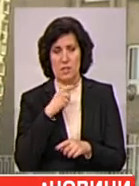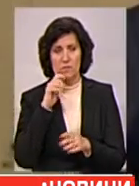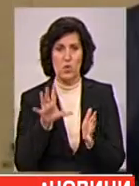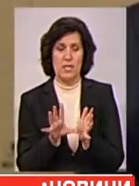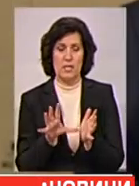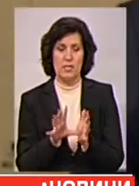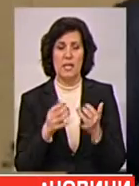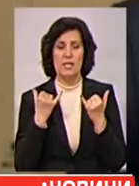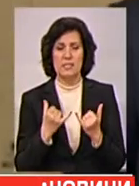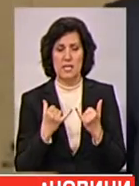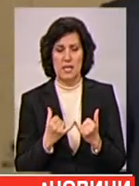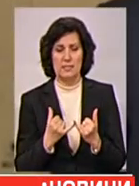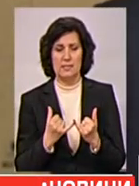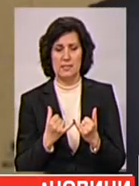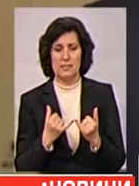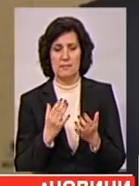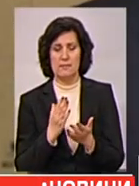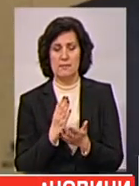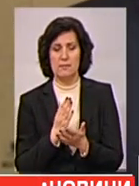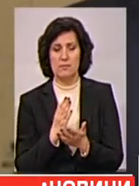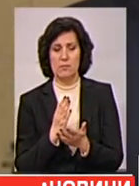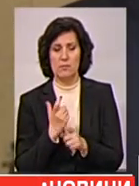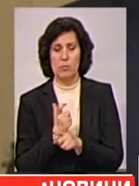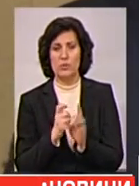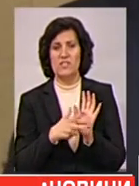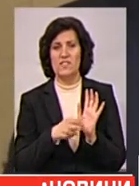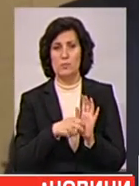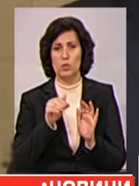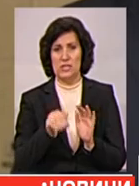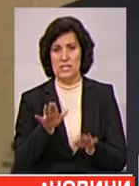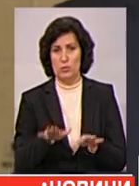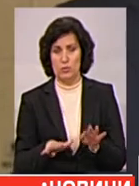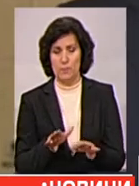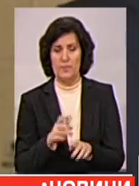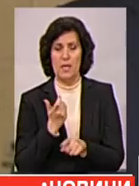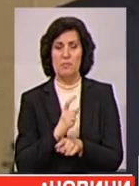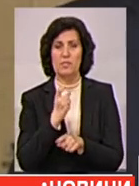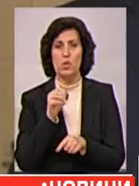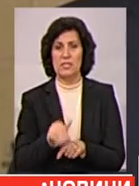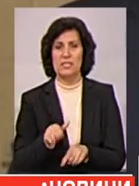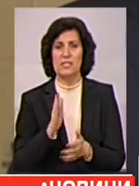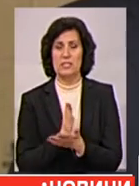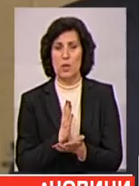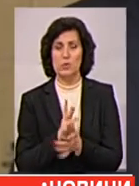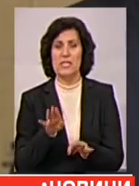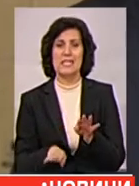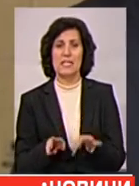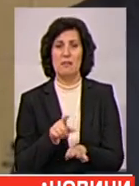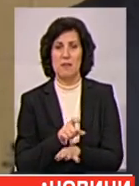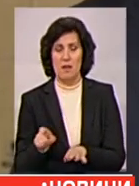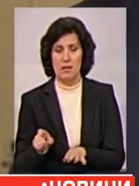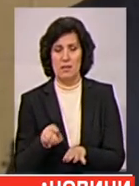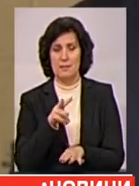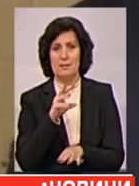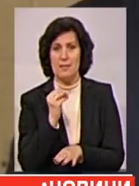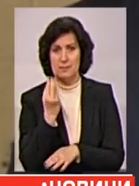«Укренерго». Зараз його на складах великих електростанцій понад 800 тисяч тонн. Ще більше 100 тисяч тонн знаходиться на складах